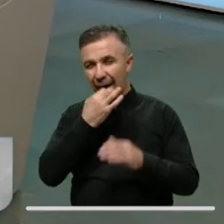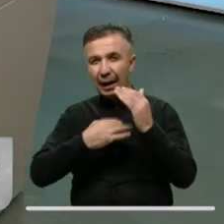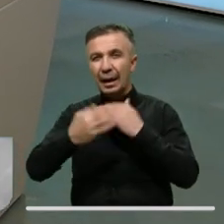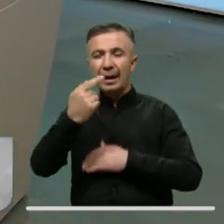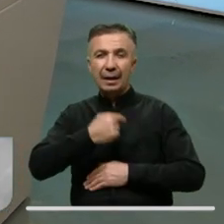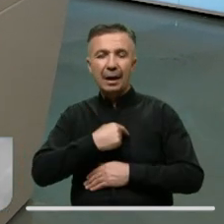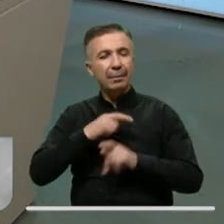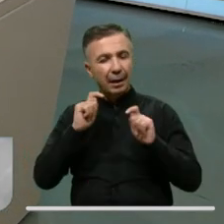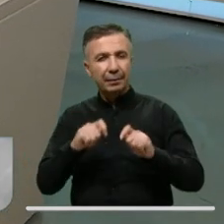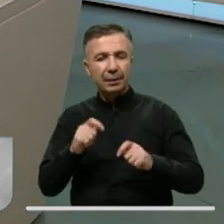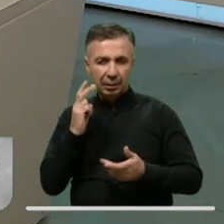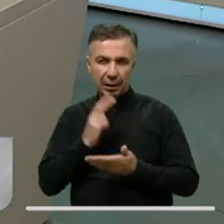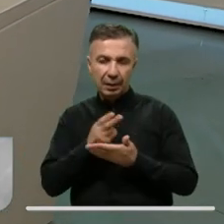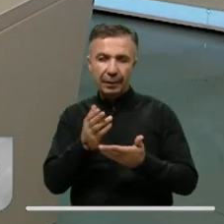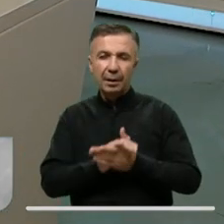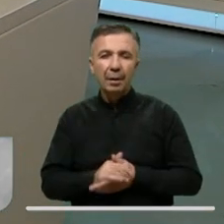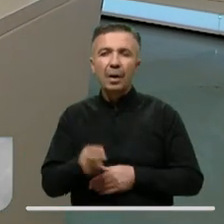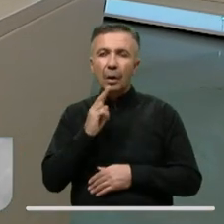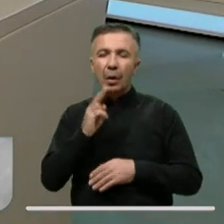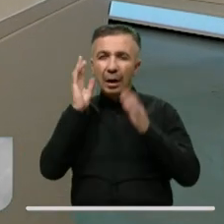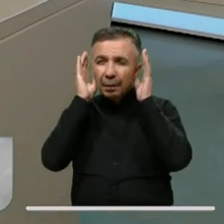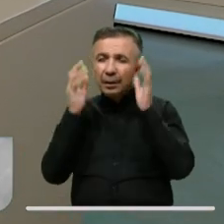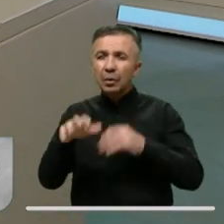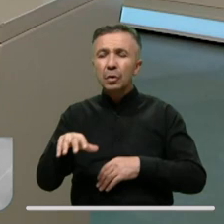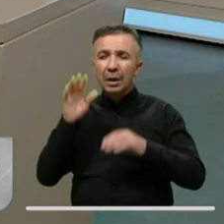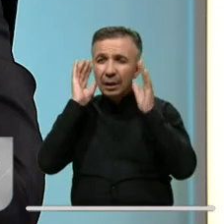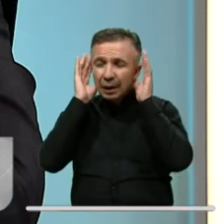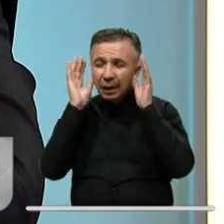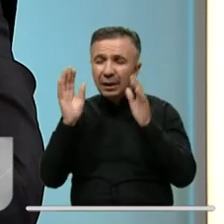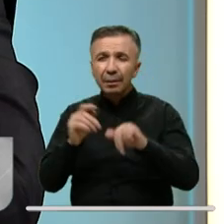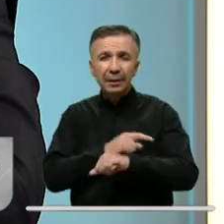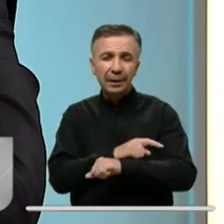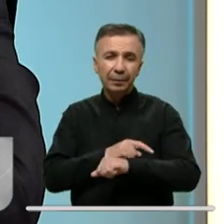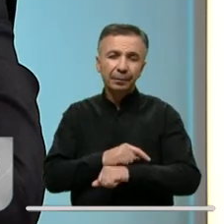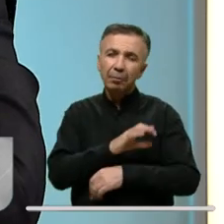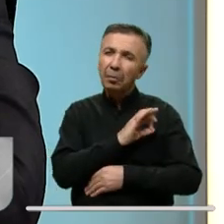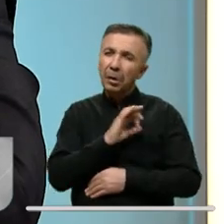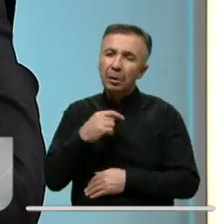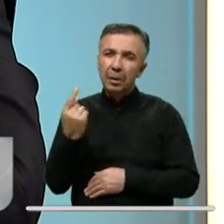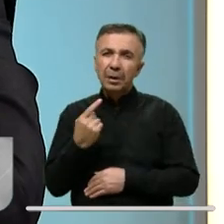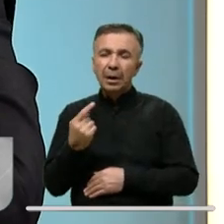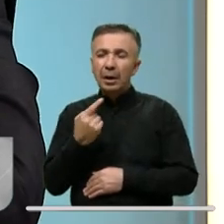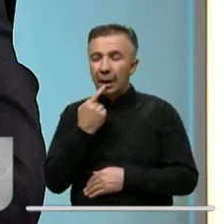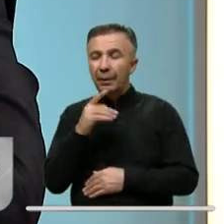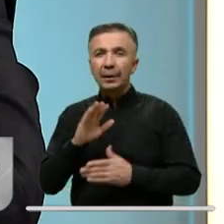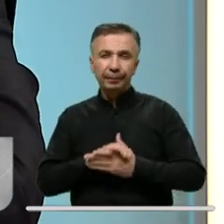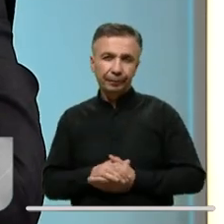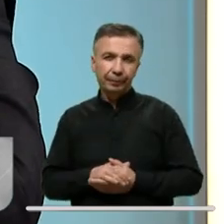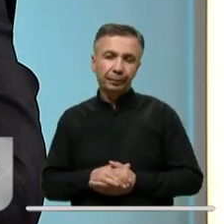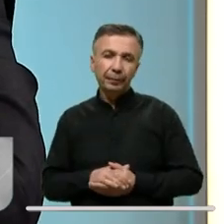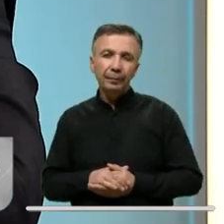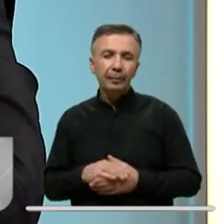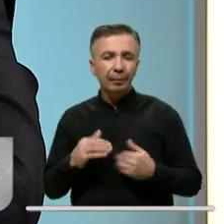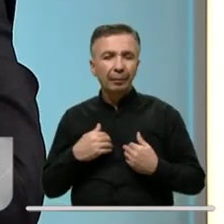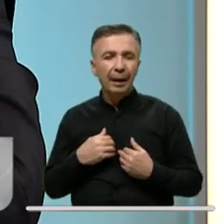Biz öğle namazının sünnetini kılacağımız zaman hı hı hiçbir şey söylemeden Ben